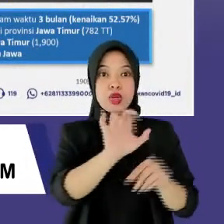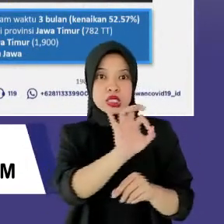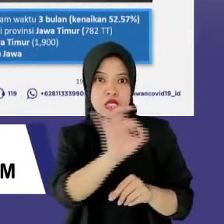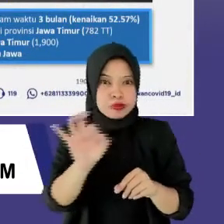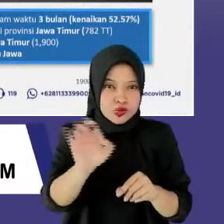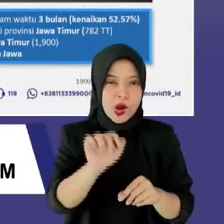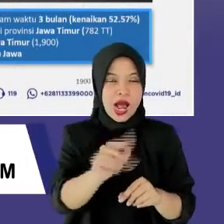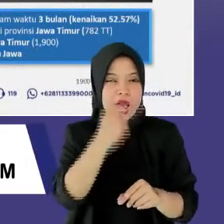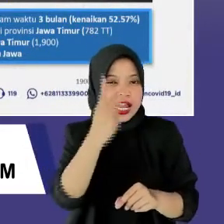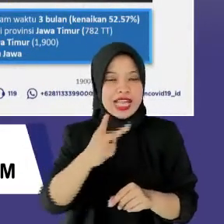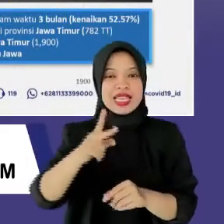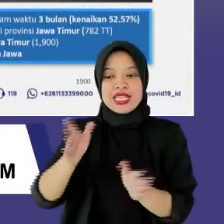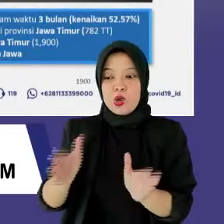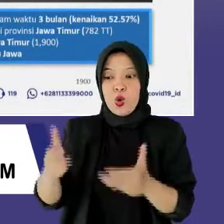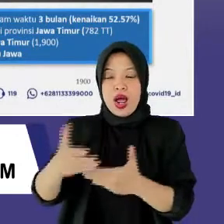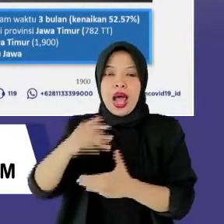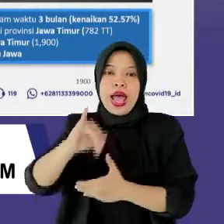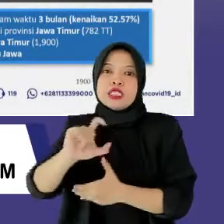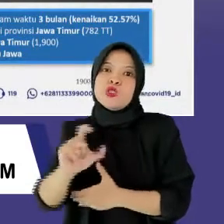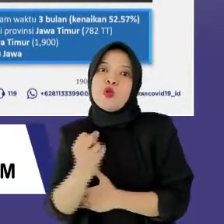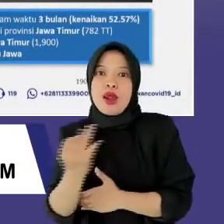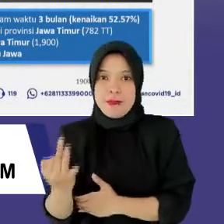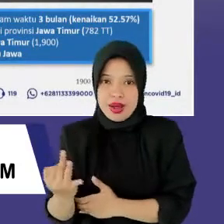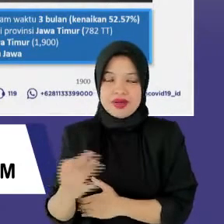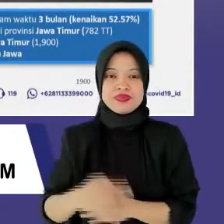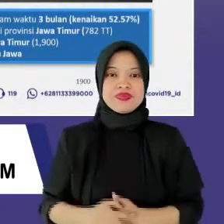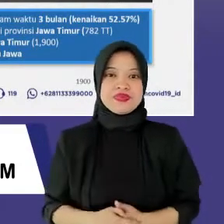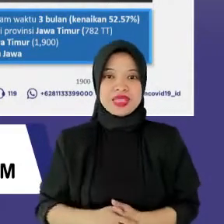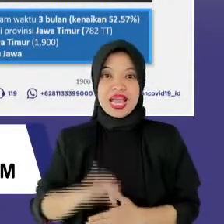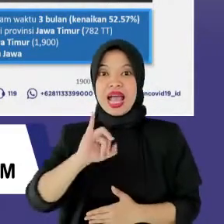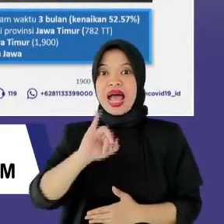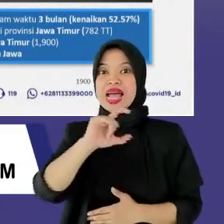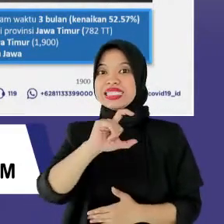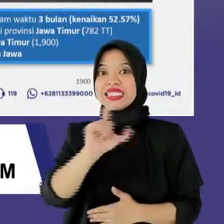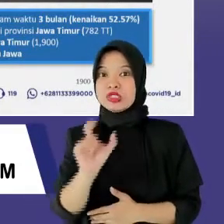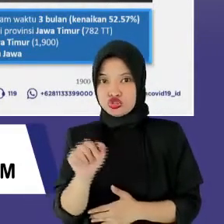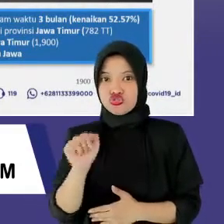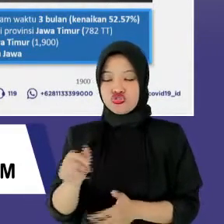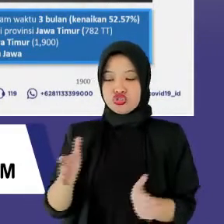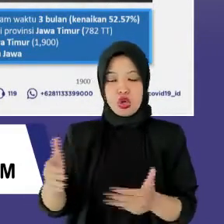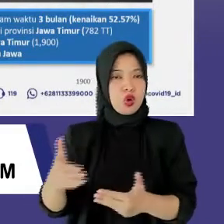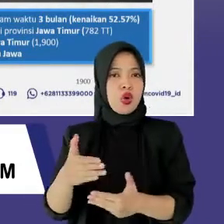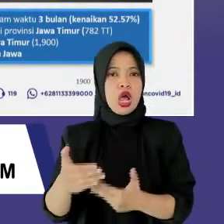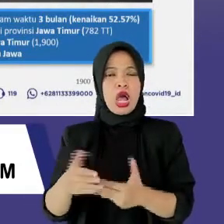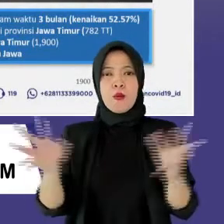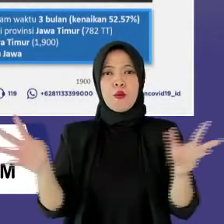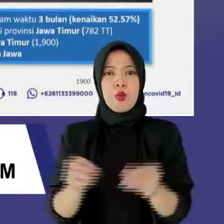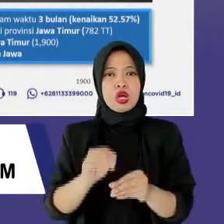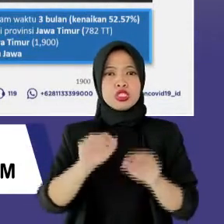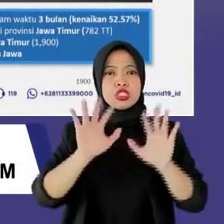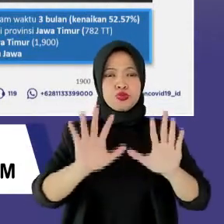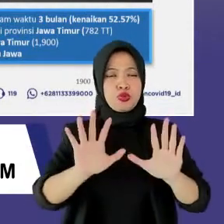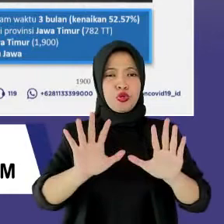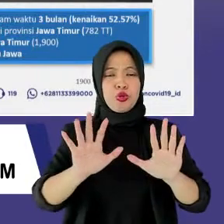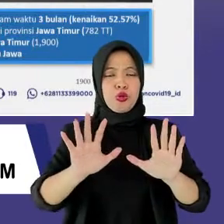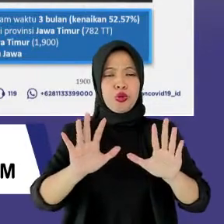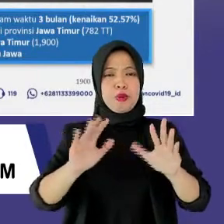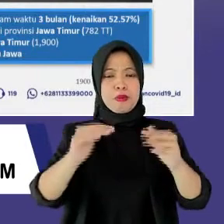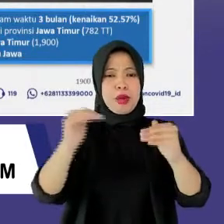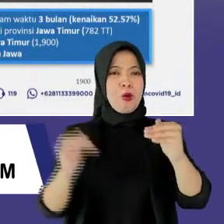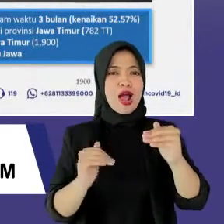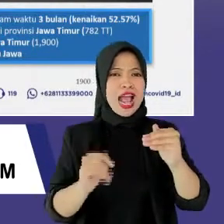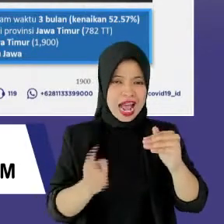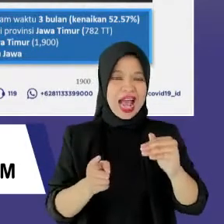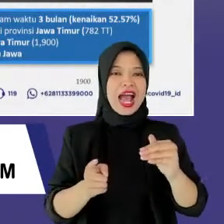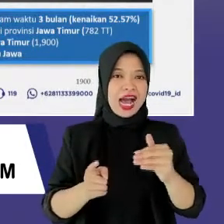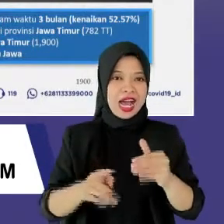17.000, kita lihat ICU angkanya berapa. Jadi kalau kita lihat ICU ini angkanya kurang lebih 1/10 dari